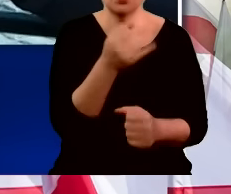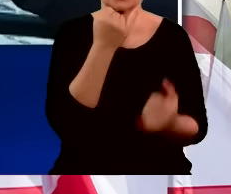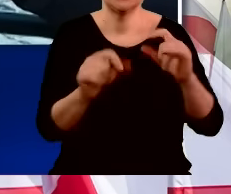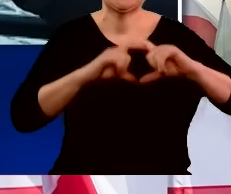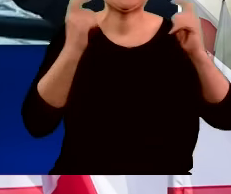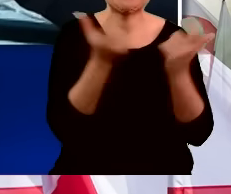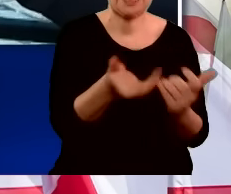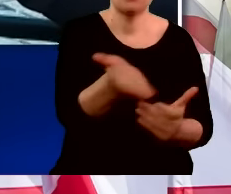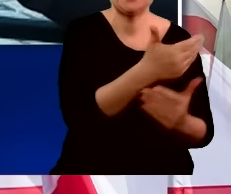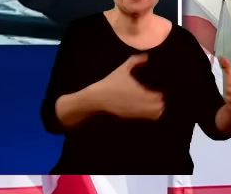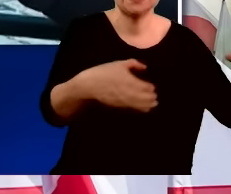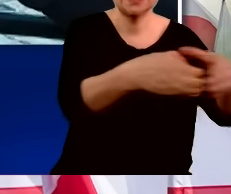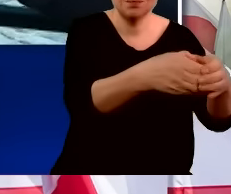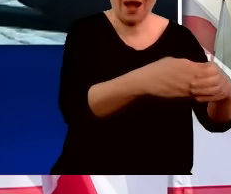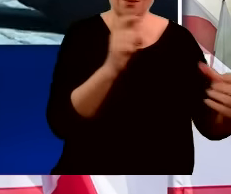izby,